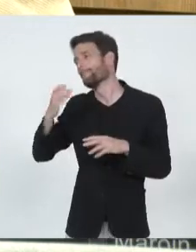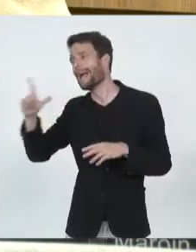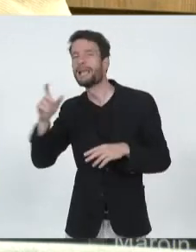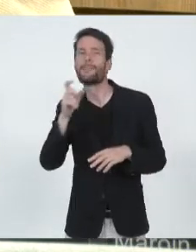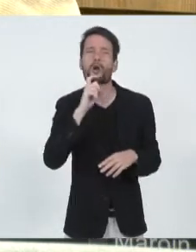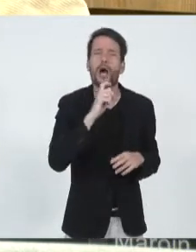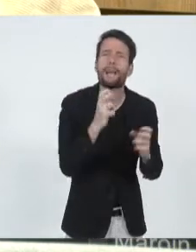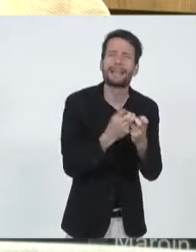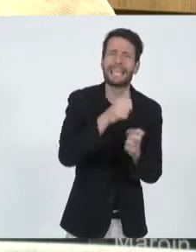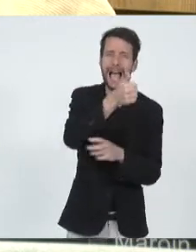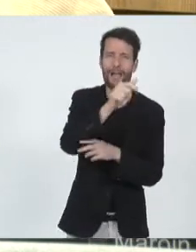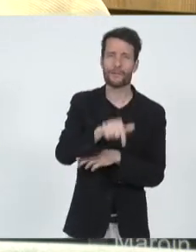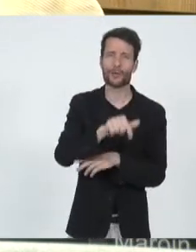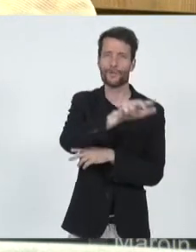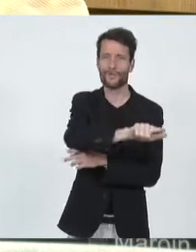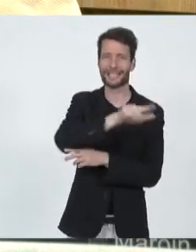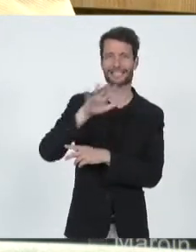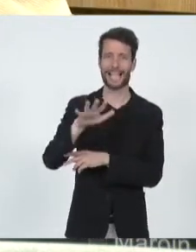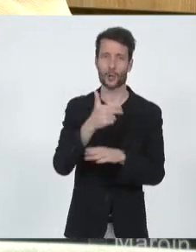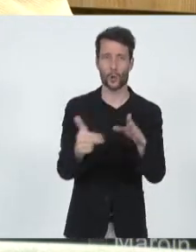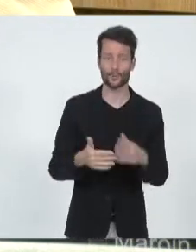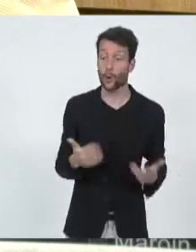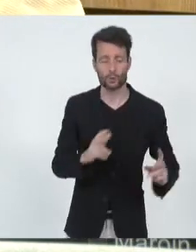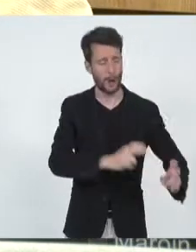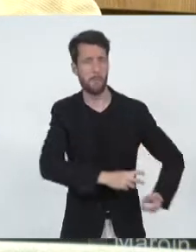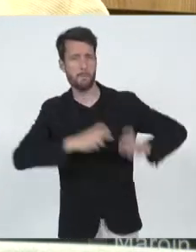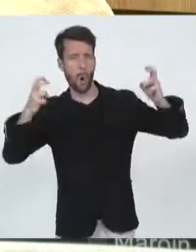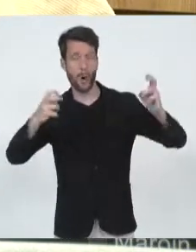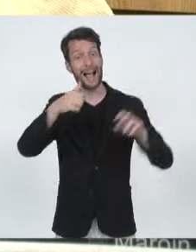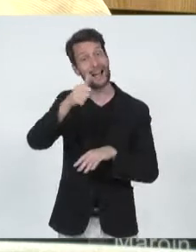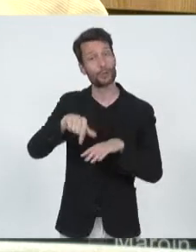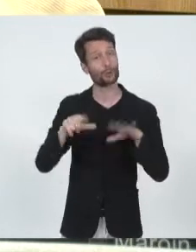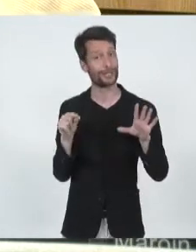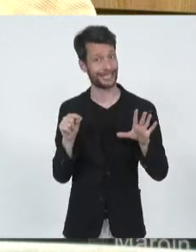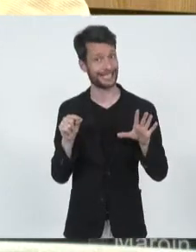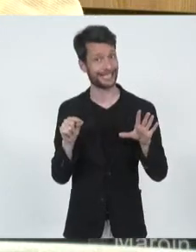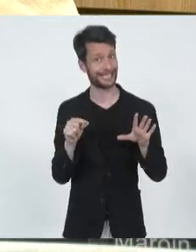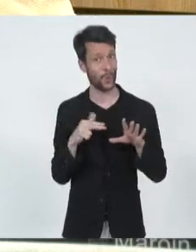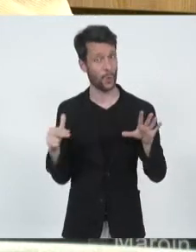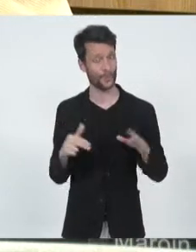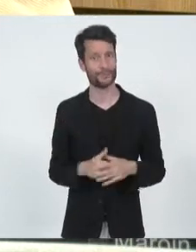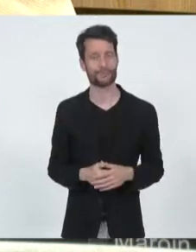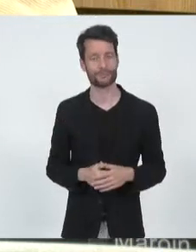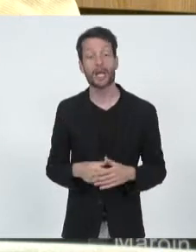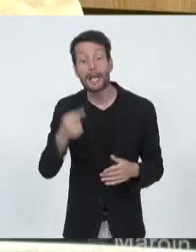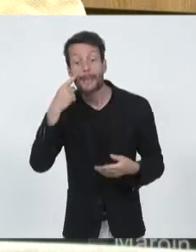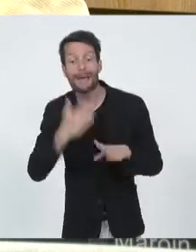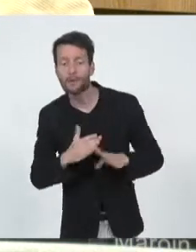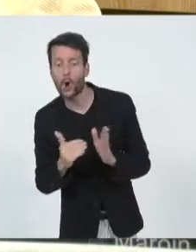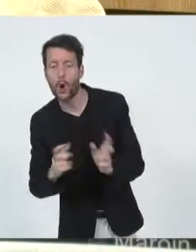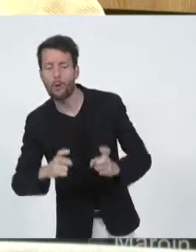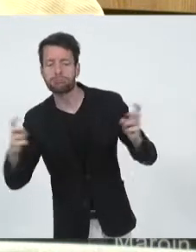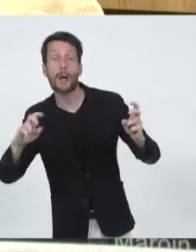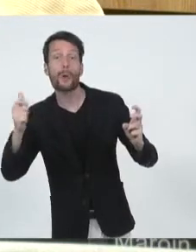coûtait 1,25 €. Et aujourd'hui, il atteint 1,70 €. Avec la nouvelle hausse prévue ce 1er août, conformément